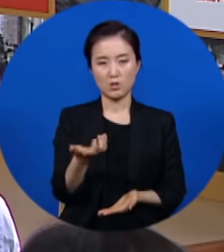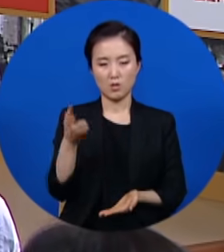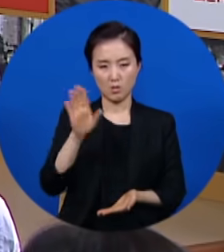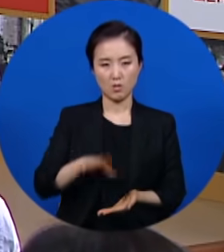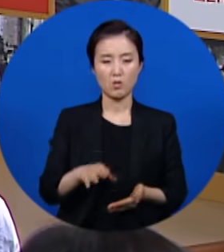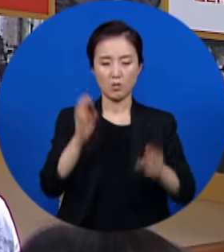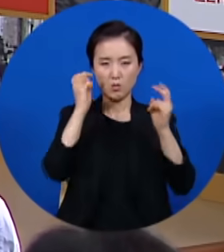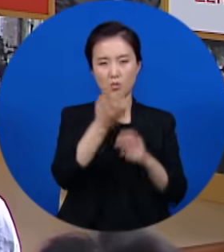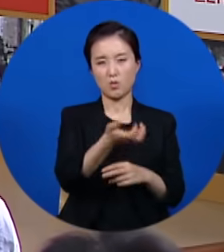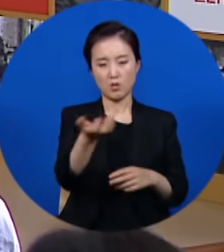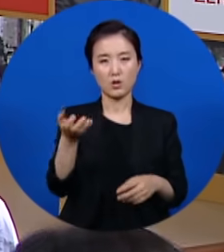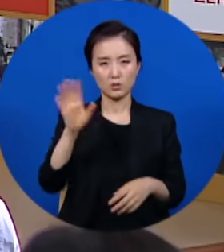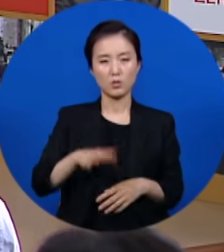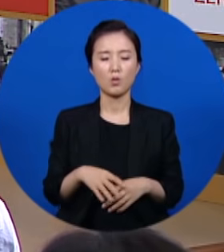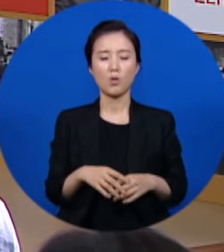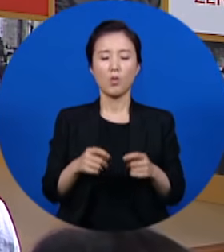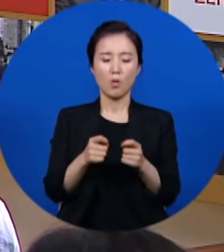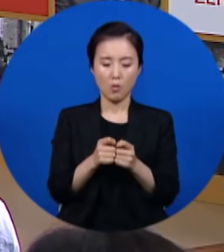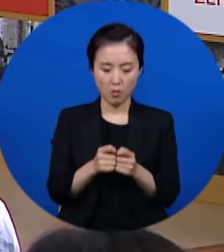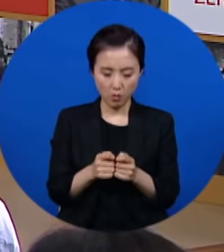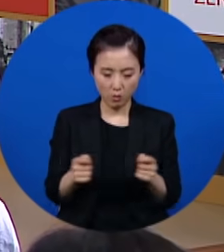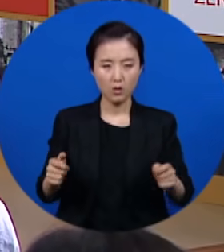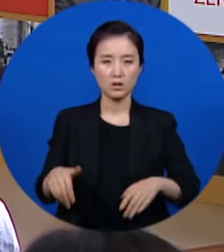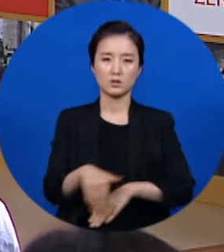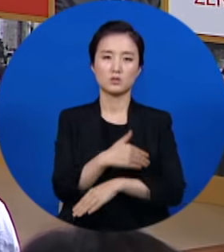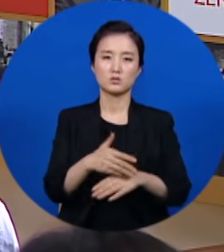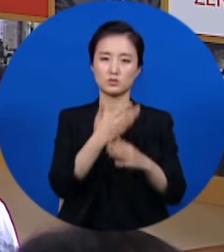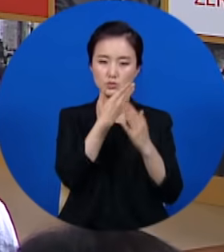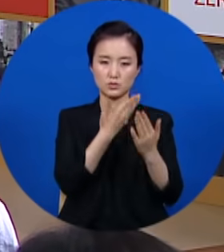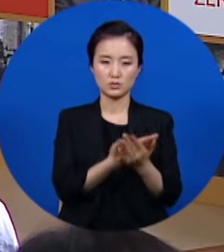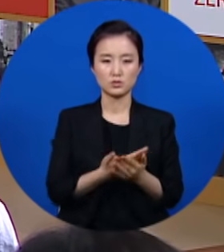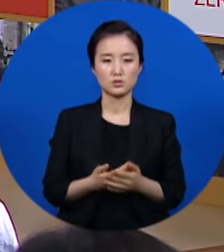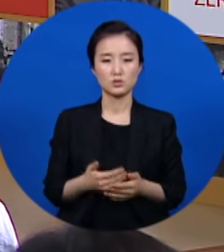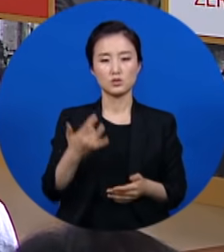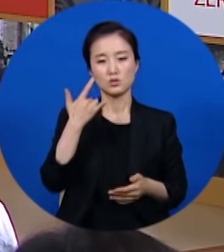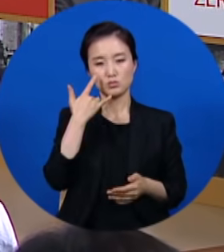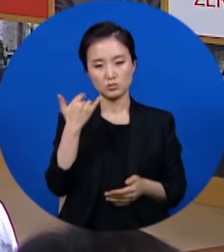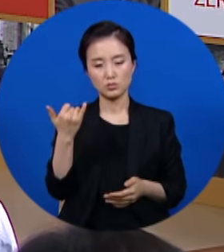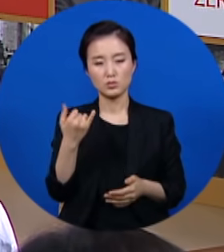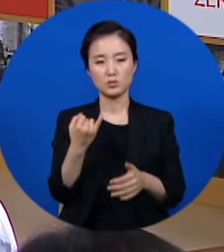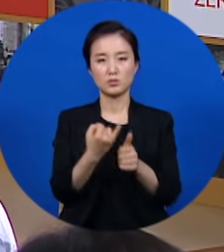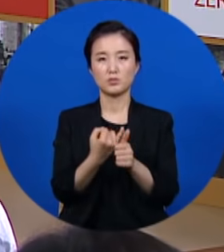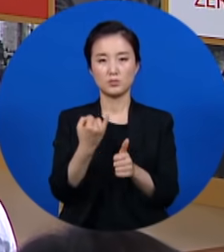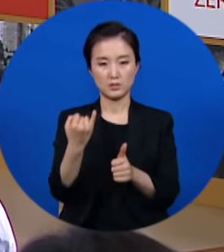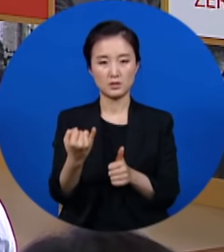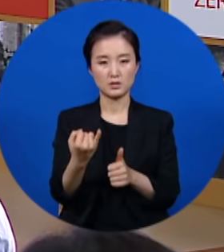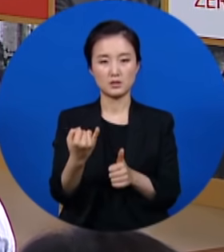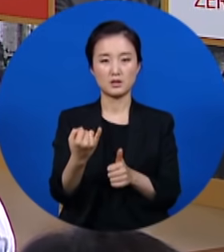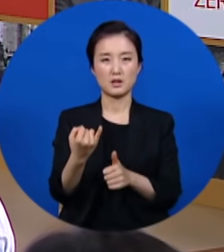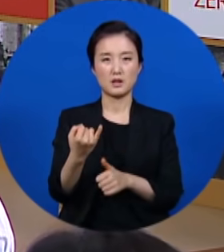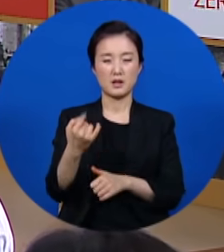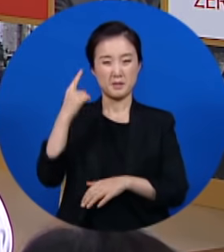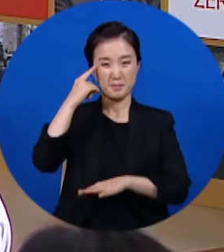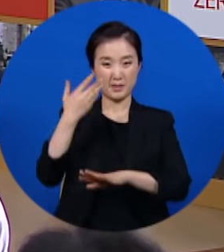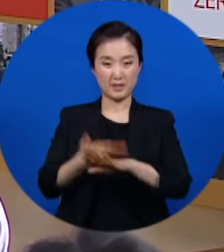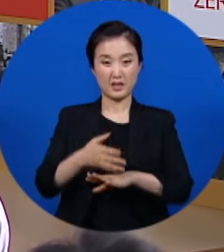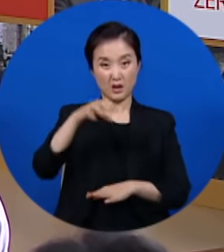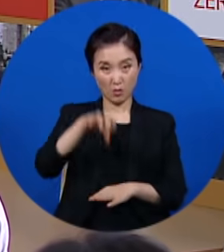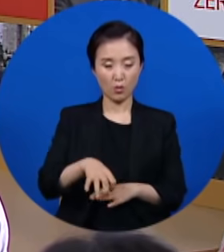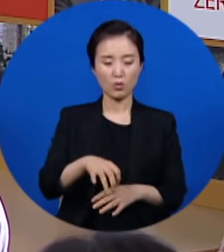옮겨서 라도 오래오래 받아야 되요 부모와 마누라와 약혼자가 결사반대 대로 무조건 따라 거기 한번 데려가